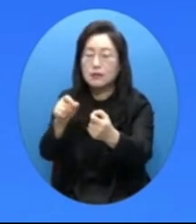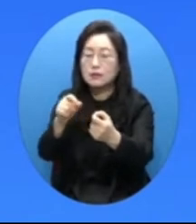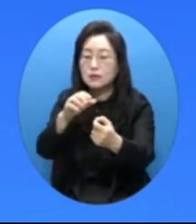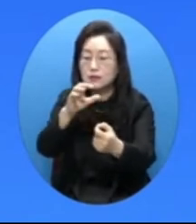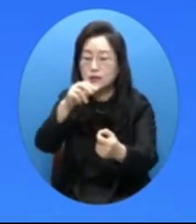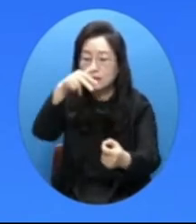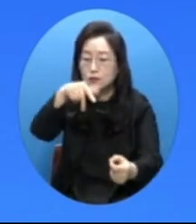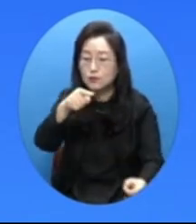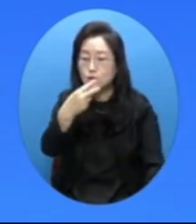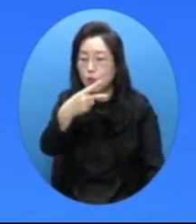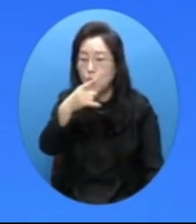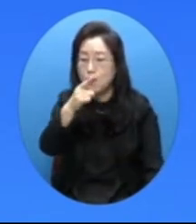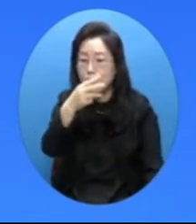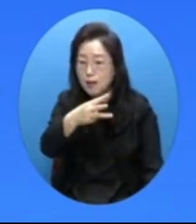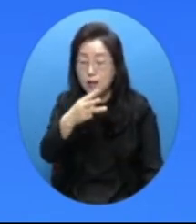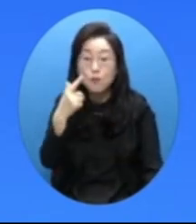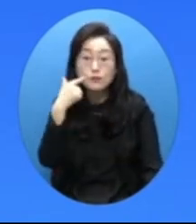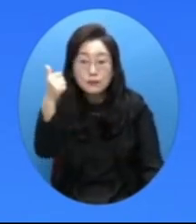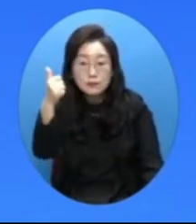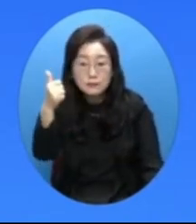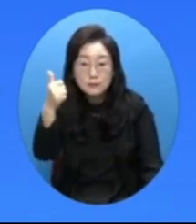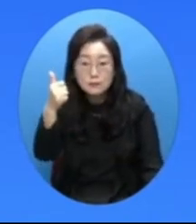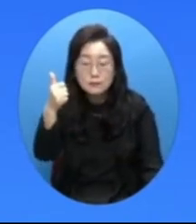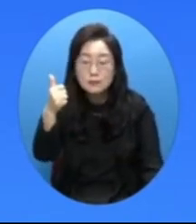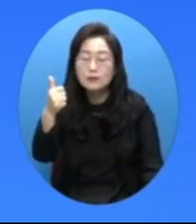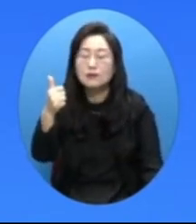및이 당시 복귀하실 텐데